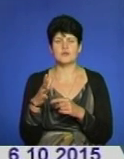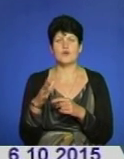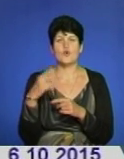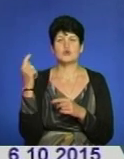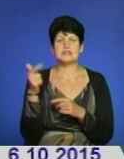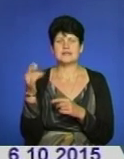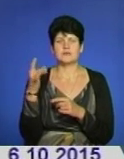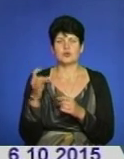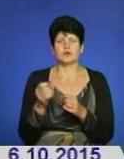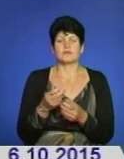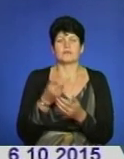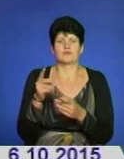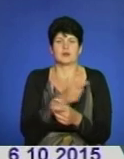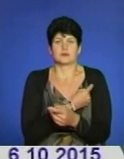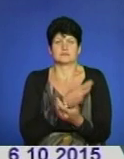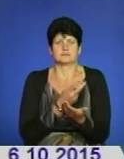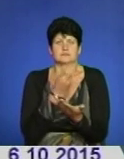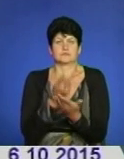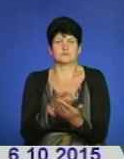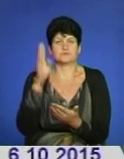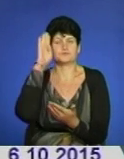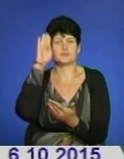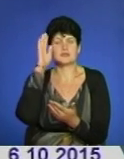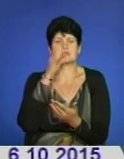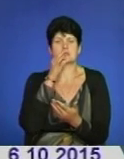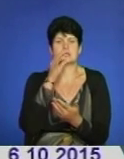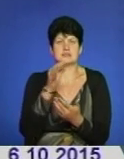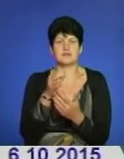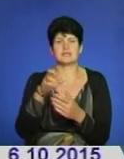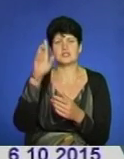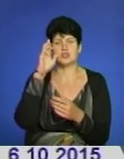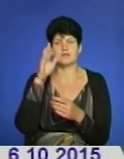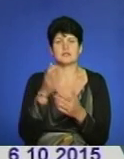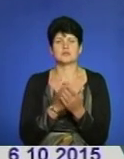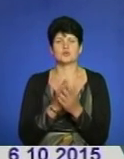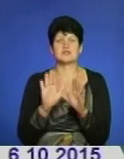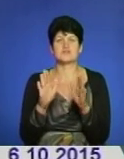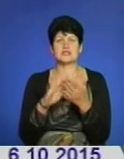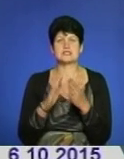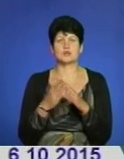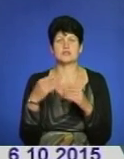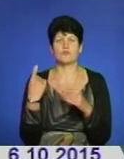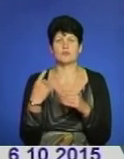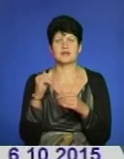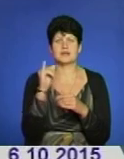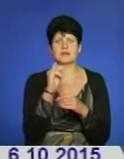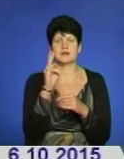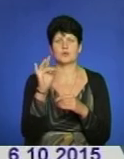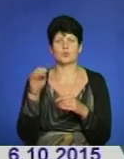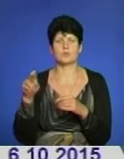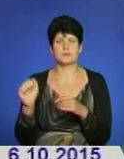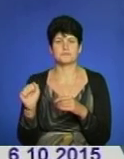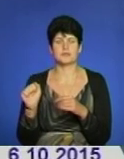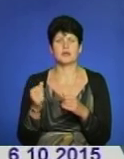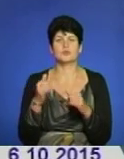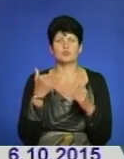лікарні доправили чоловіка, повідомила помічник начальника управління Державної служби з надзвичайних ситуацій України в області Ірина Крупа.